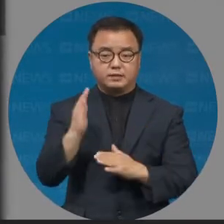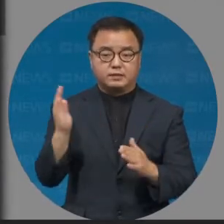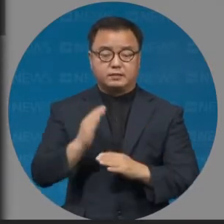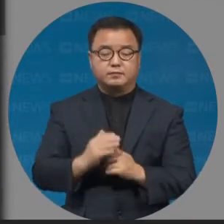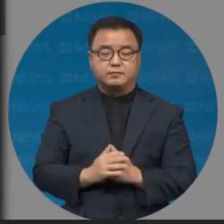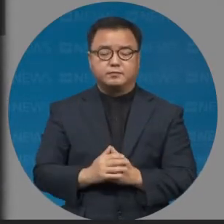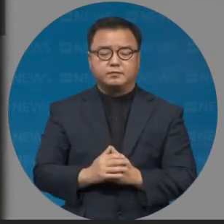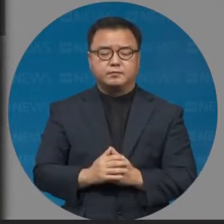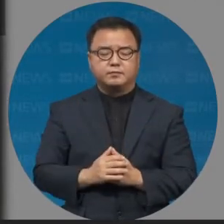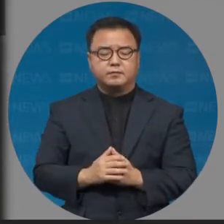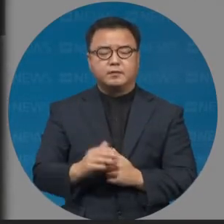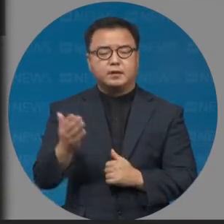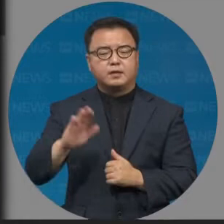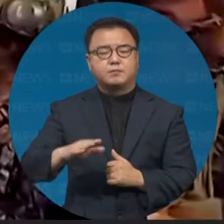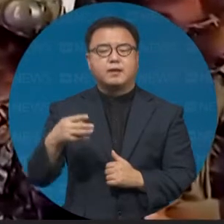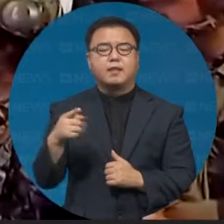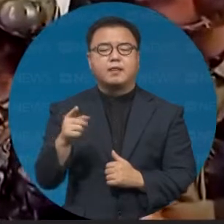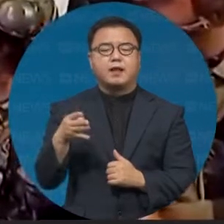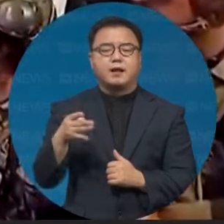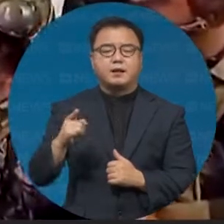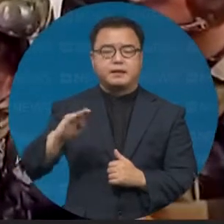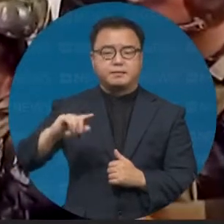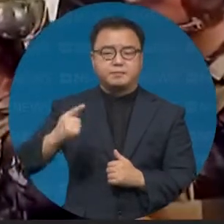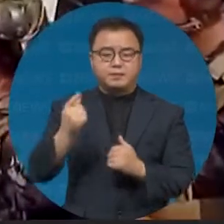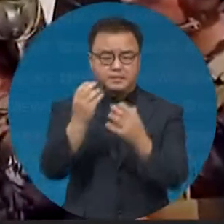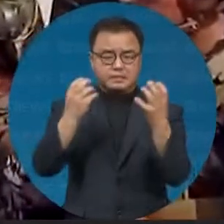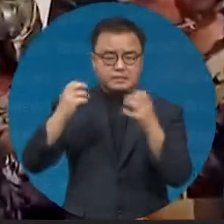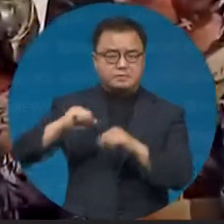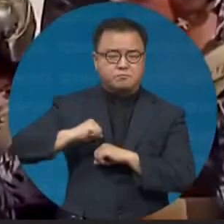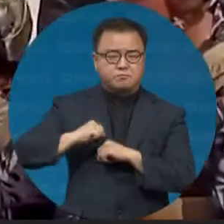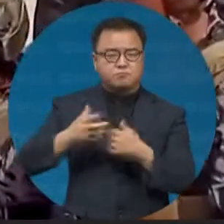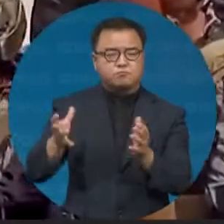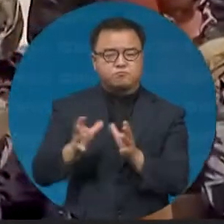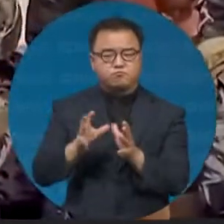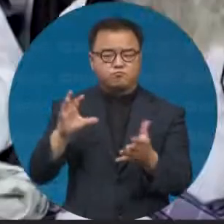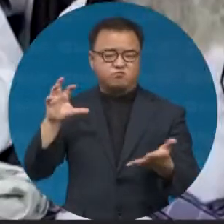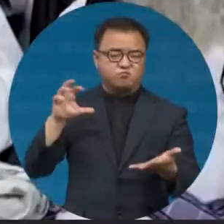그러나 탈레반이 다시 아프간을 장악하면서 모든 게 바뀌었습니다.